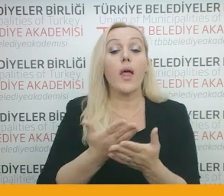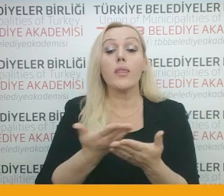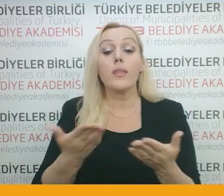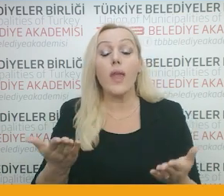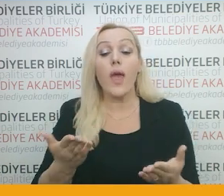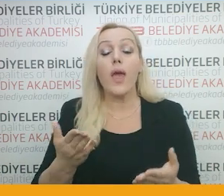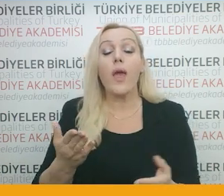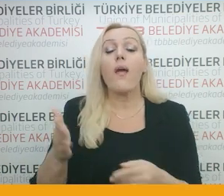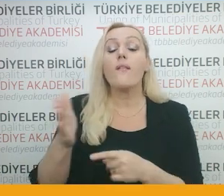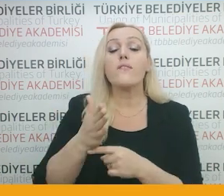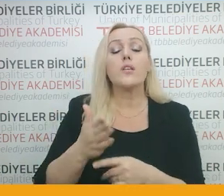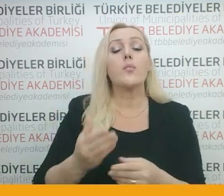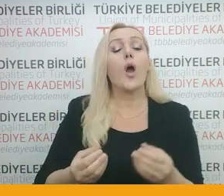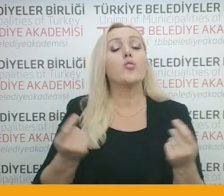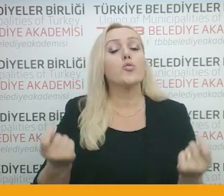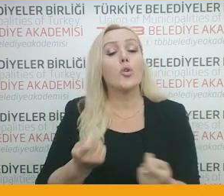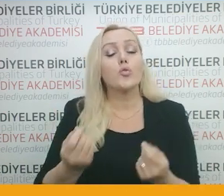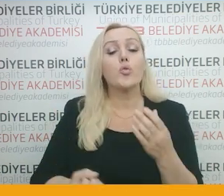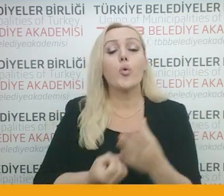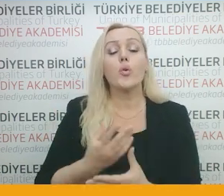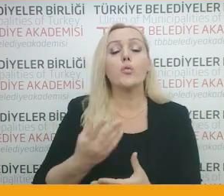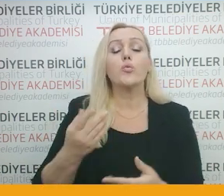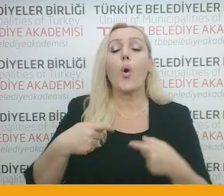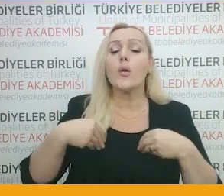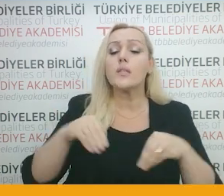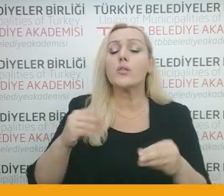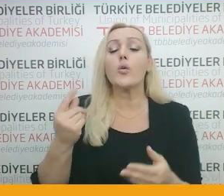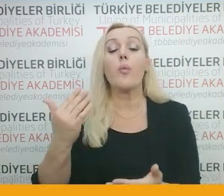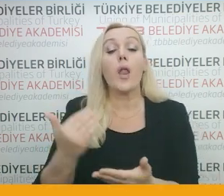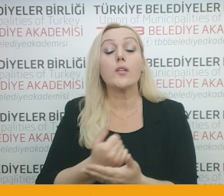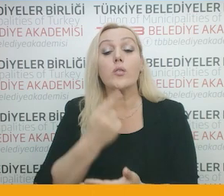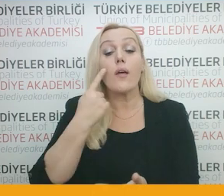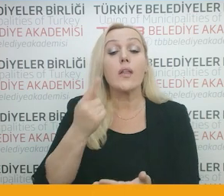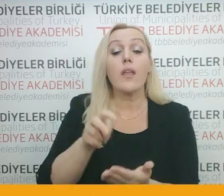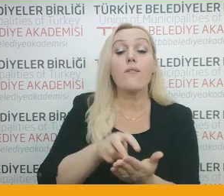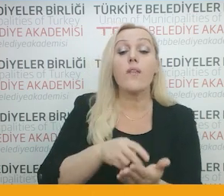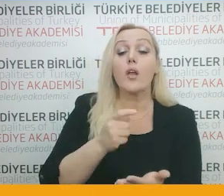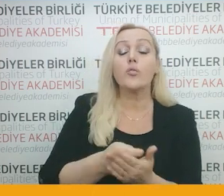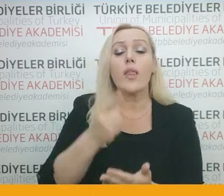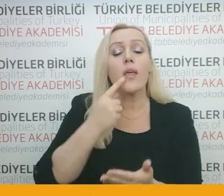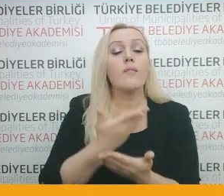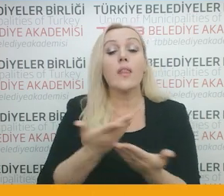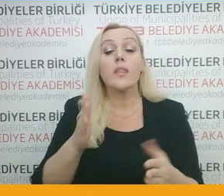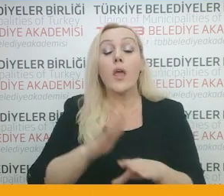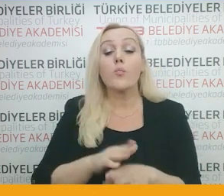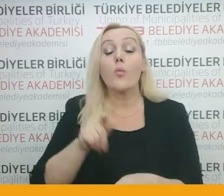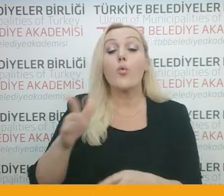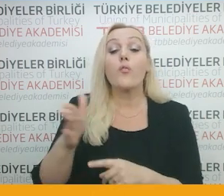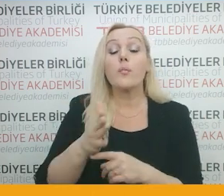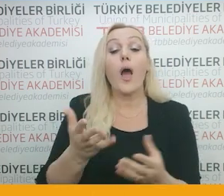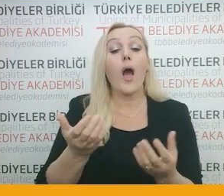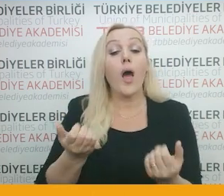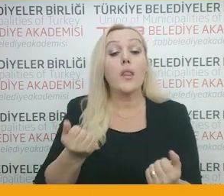Firma çalışıyor, üretiyor, satıyor, para kazanıyor ve buradan devlete vergi veriyor. Devlet ne yapıyor? Bu firmalardan alım yapıyor.